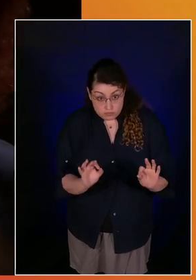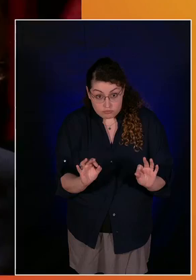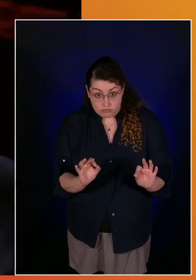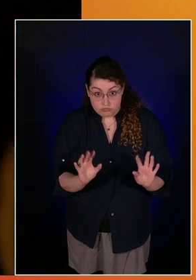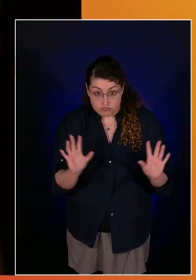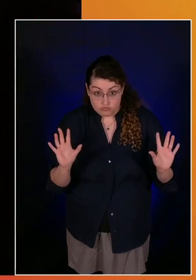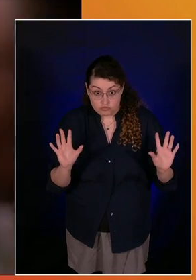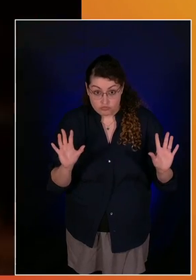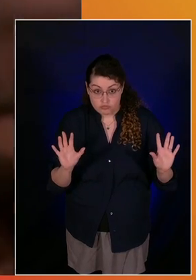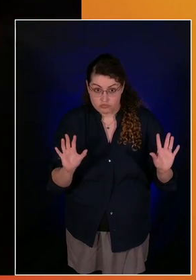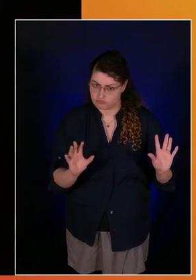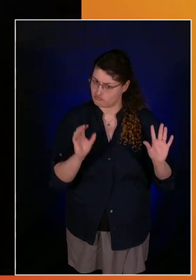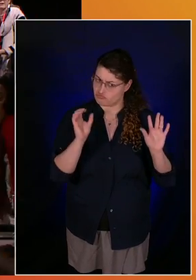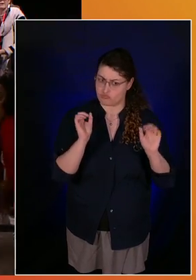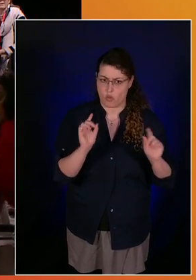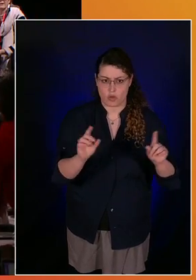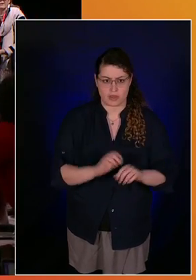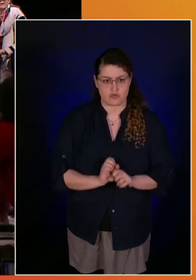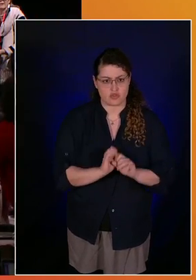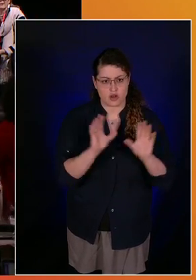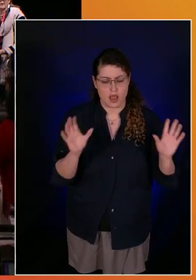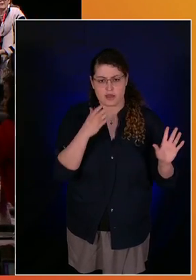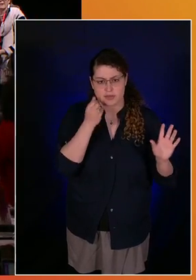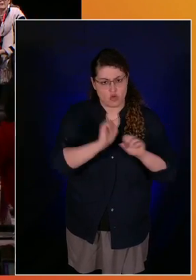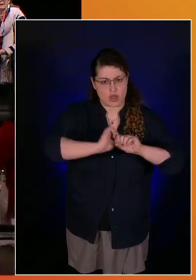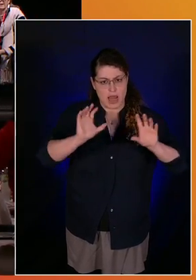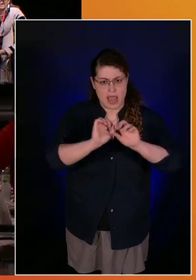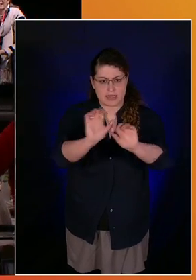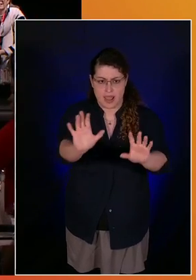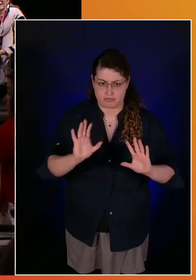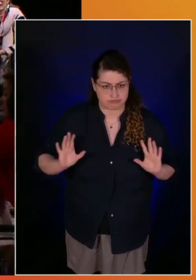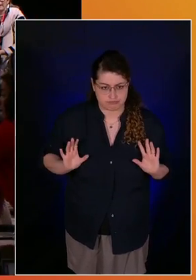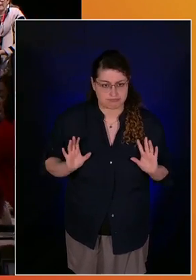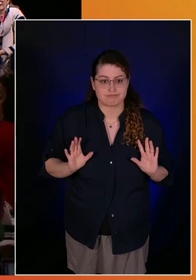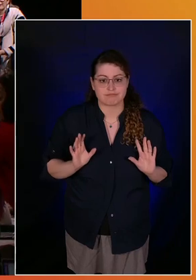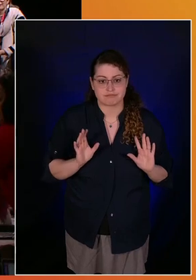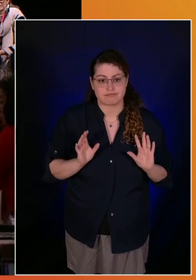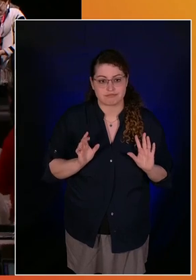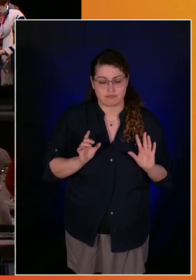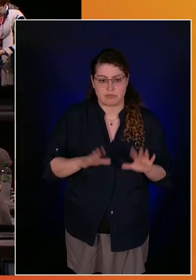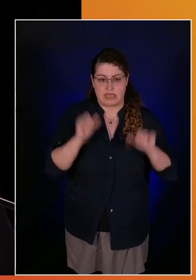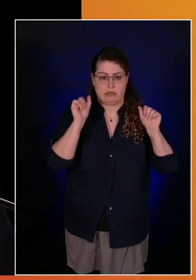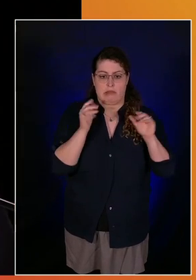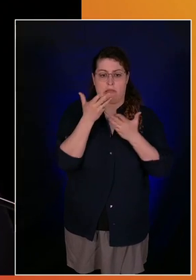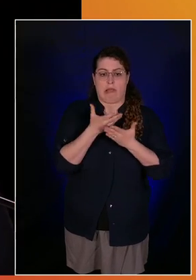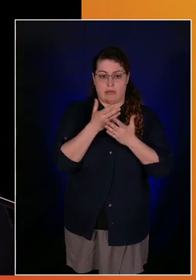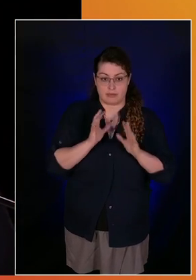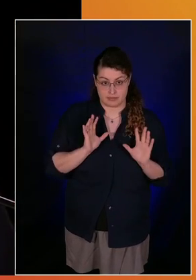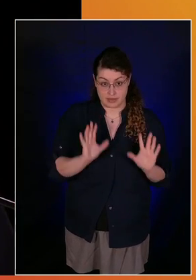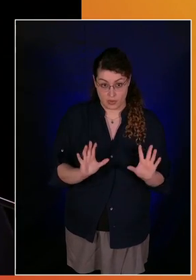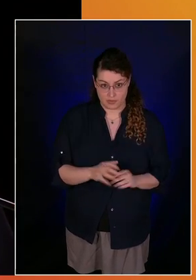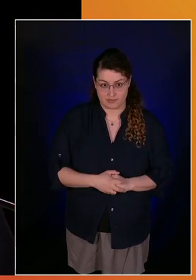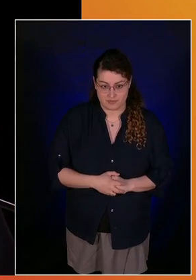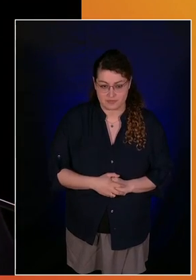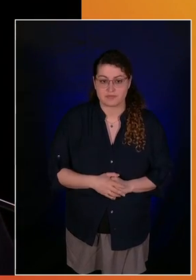alors ok ben non mais les choses vont mieux en les disant les camarades vous savez au moins ça lève tout ambiguité hein je